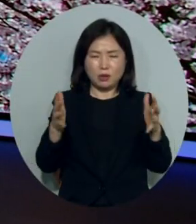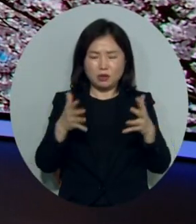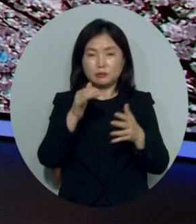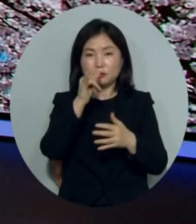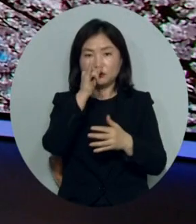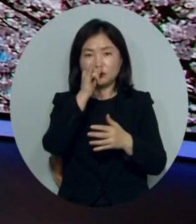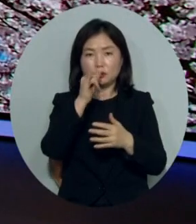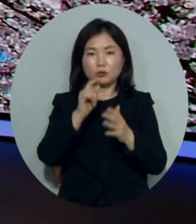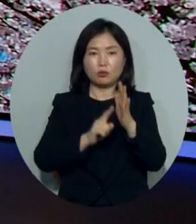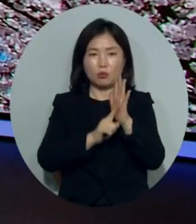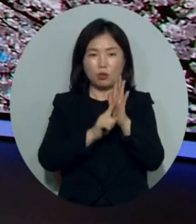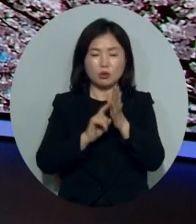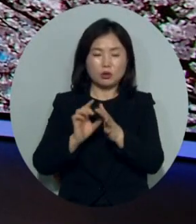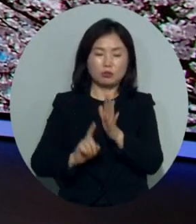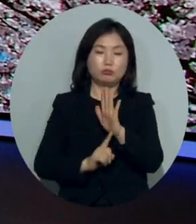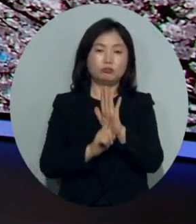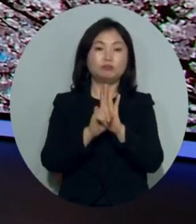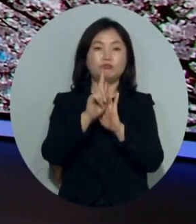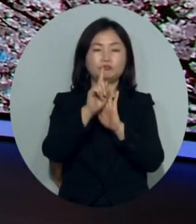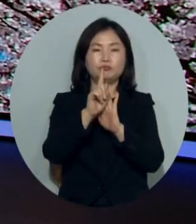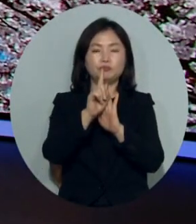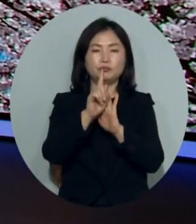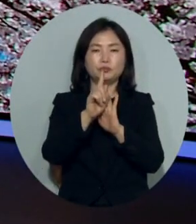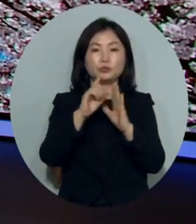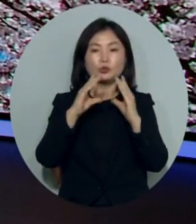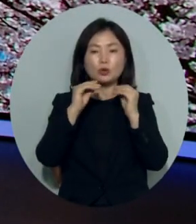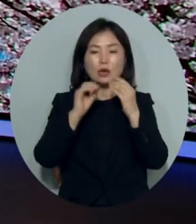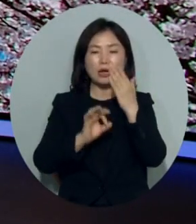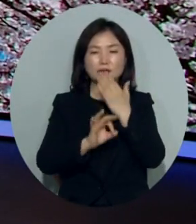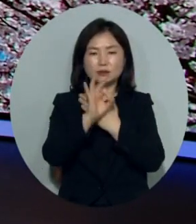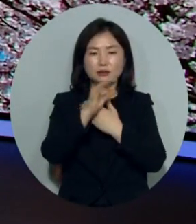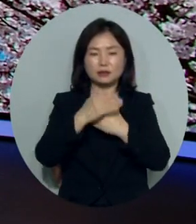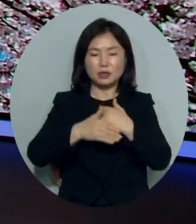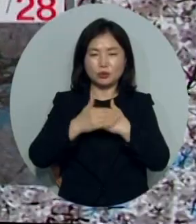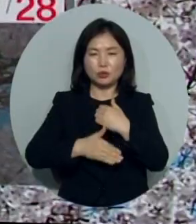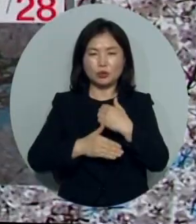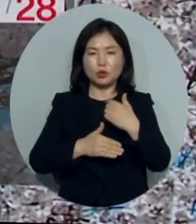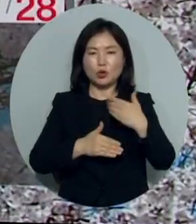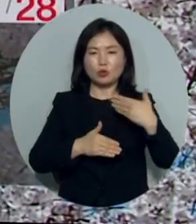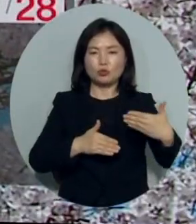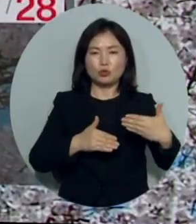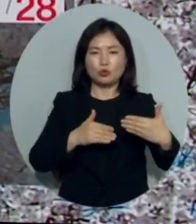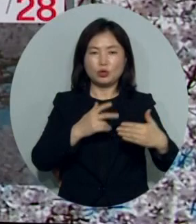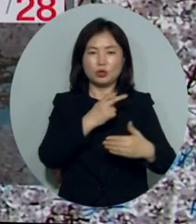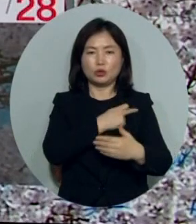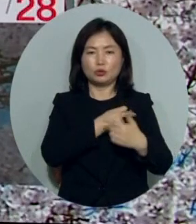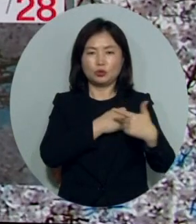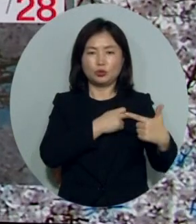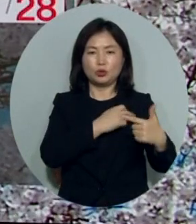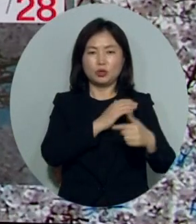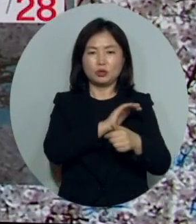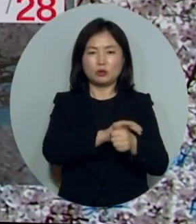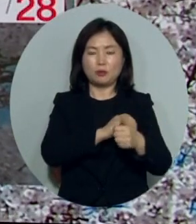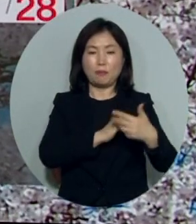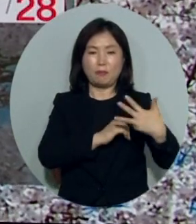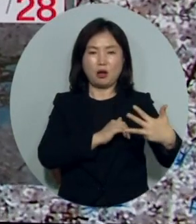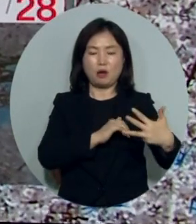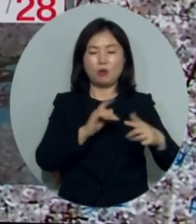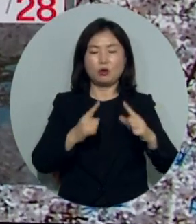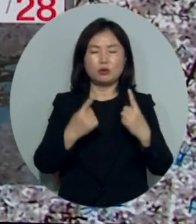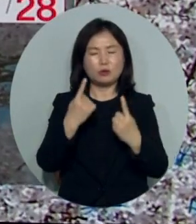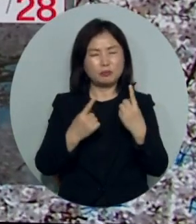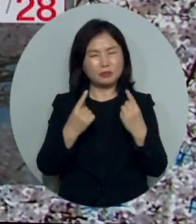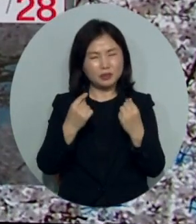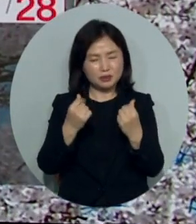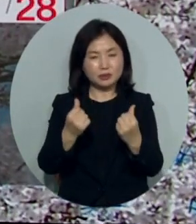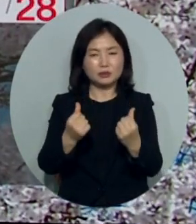불겠습니다. 기온은 계속 오름세 보이겠는데요. 토요일 아침 대구의 기온 9도, 영주 6도, 경주 8도로 오늘과